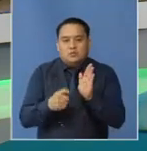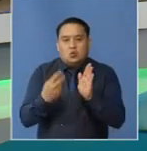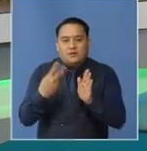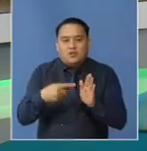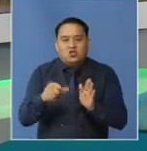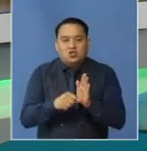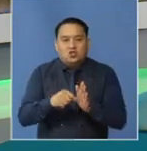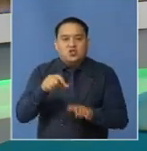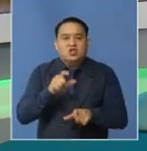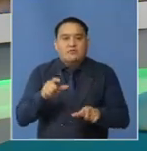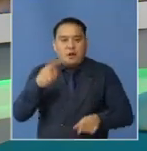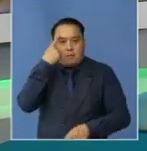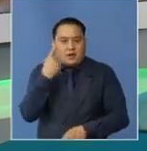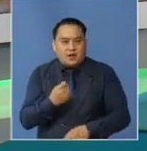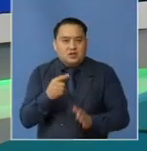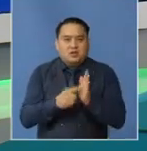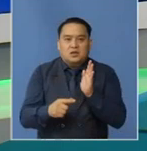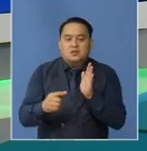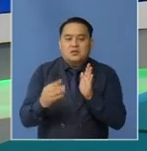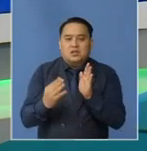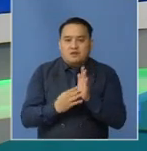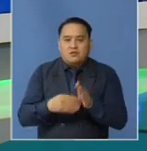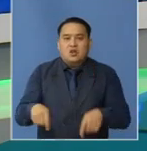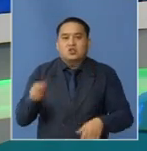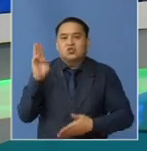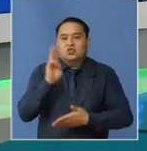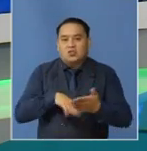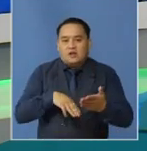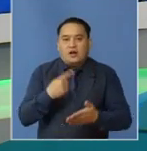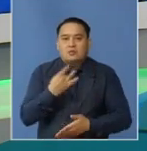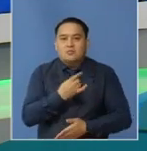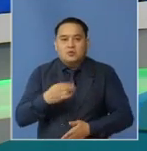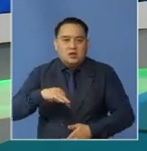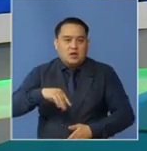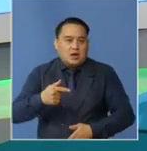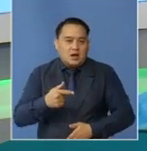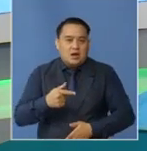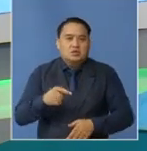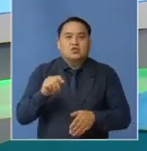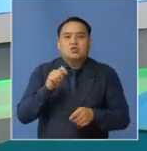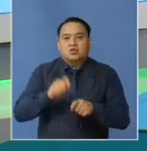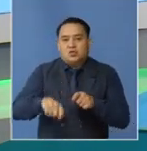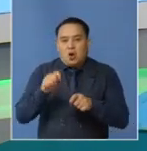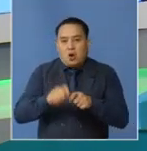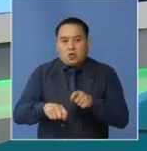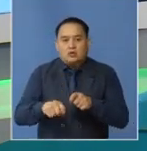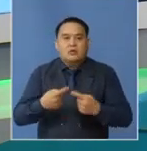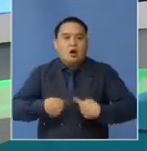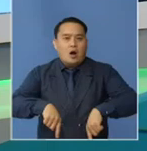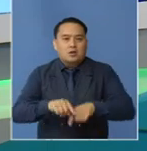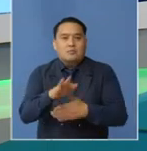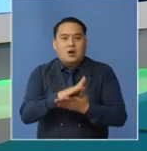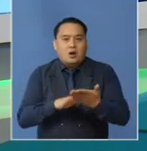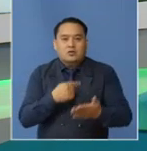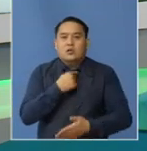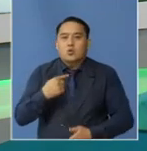726 человек предупреждены, а 79 оштрафованы почти на миллион тенге. Тотальная зачистка от стихийных торговцев